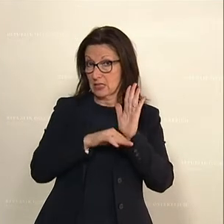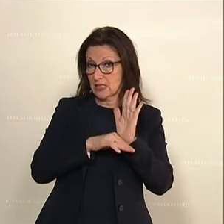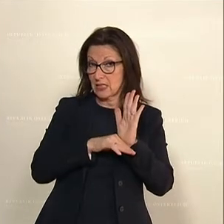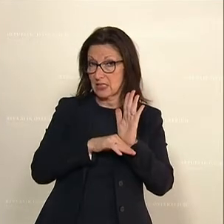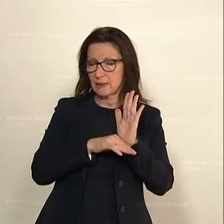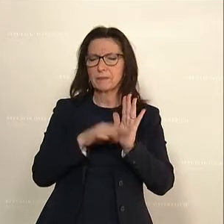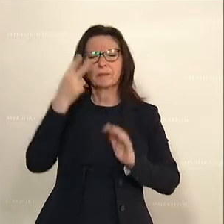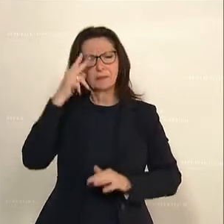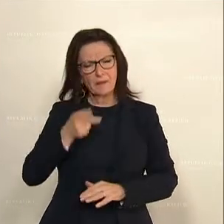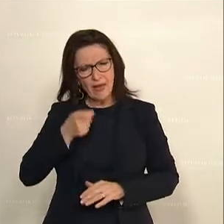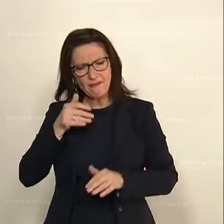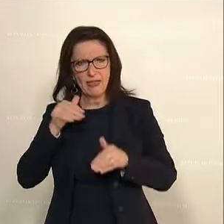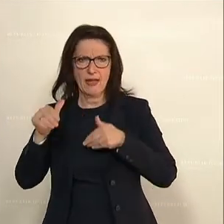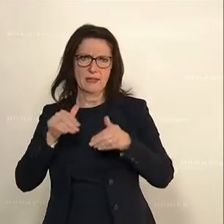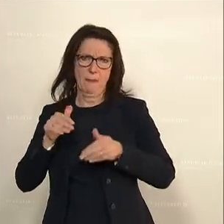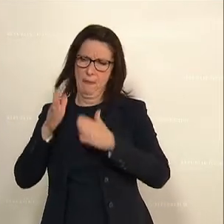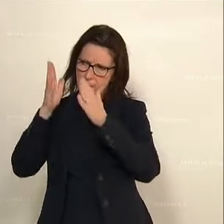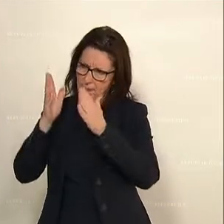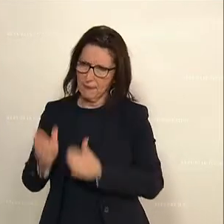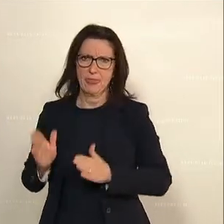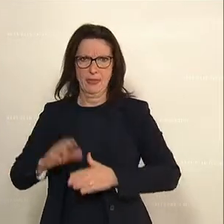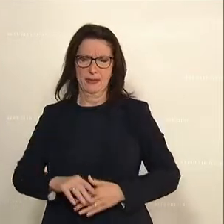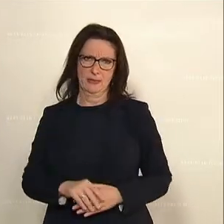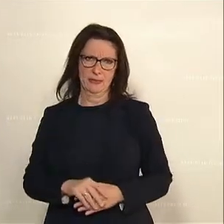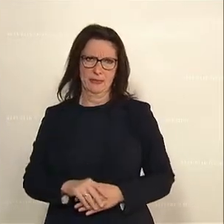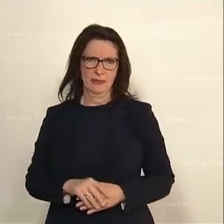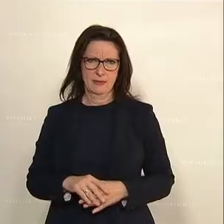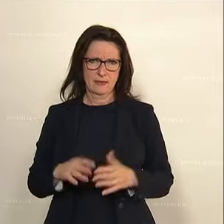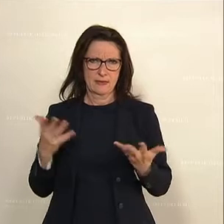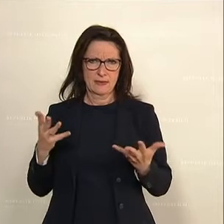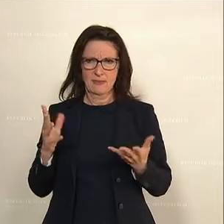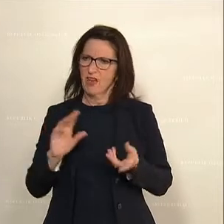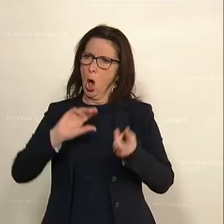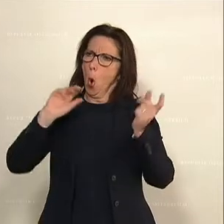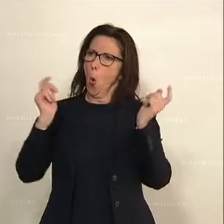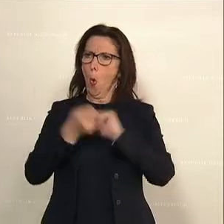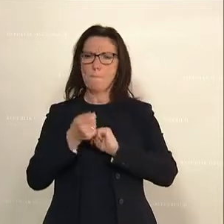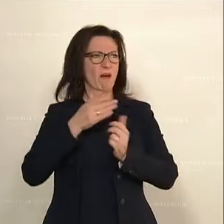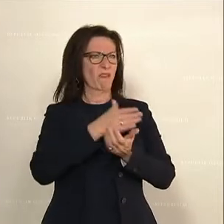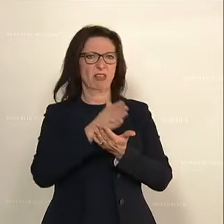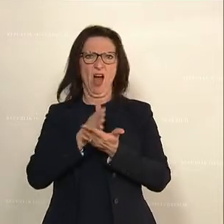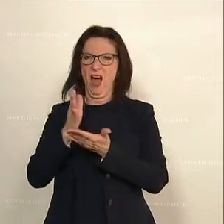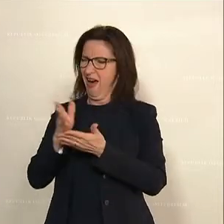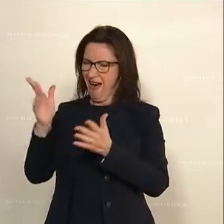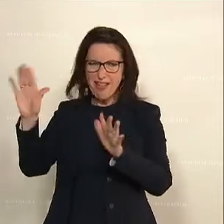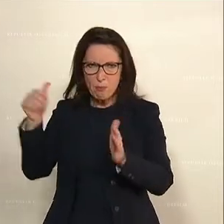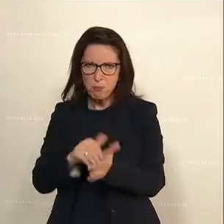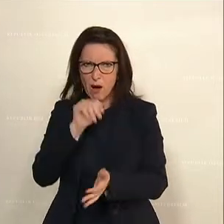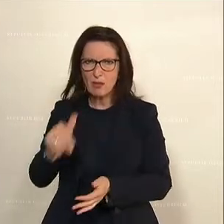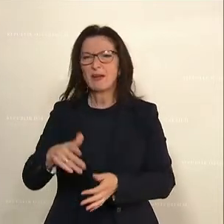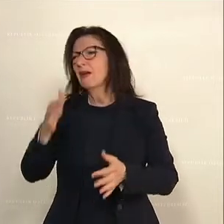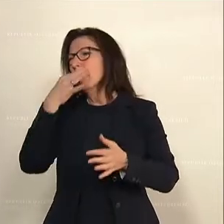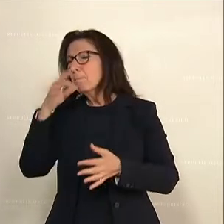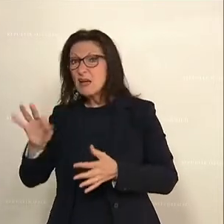Herr Finanzminister, sparen Sie sich diesen Umverteilungsbürokratismus und senken Sie sofort die